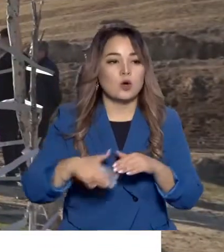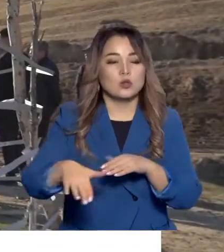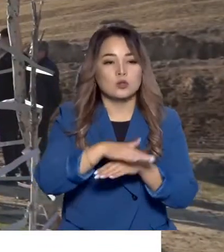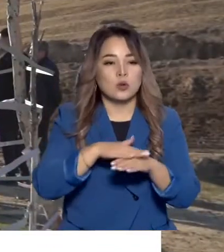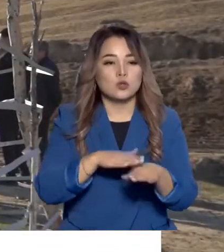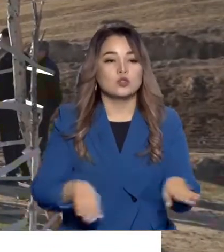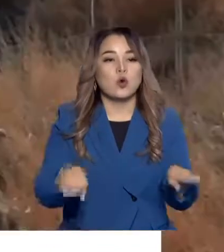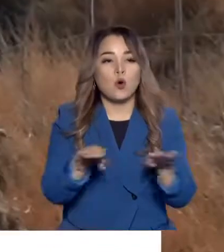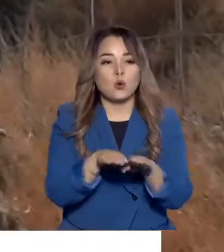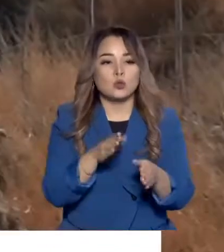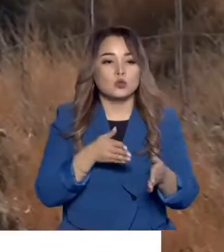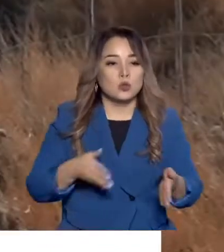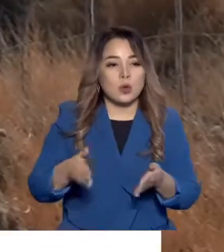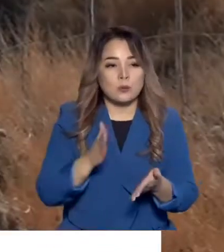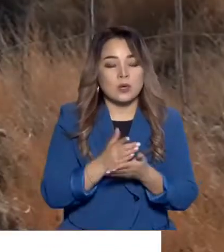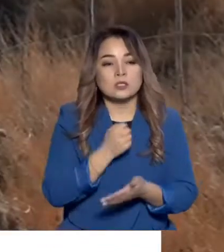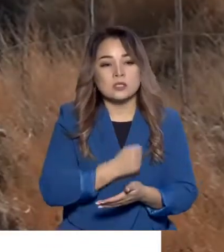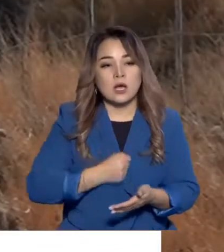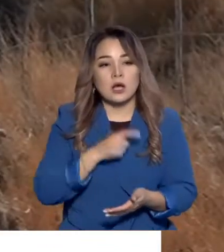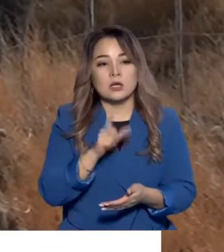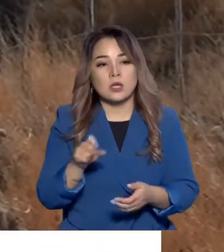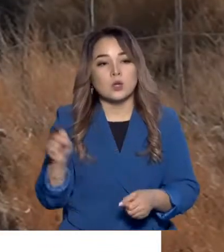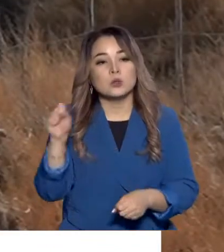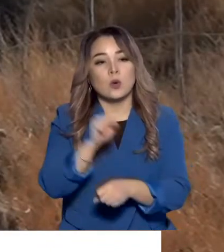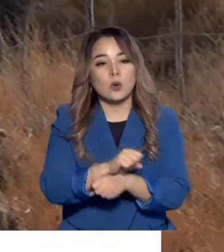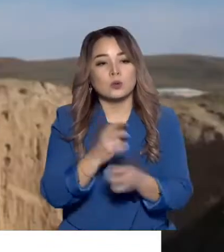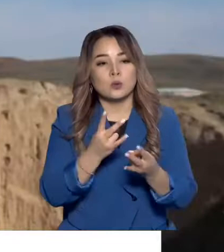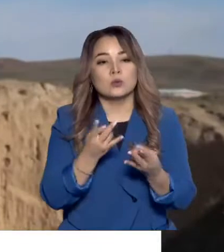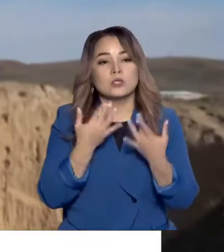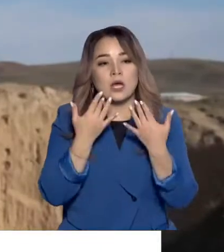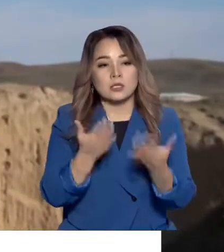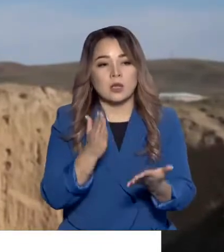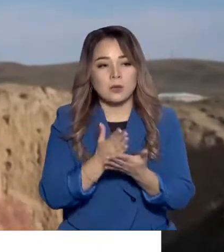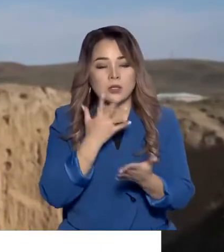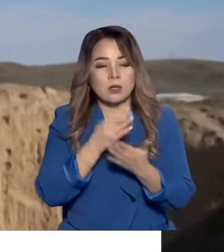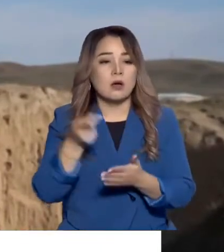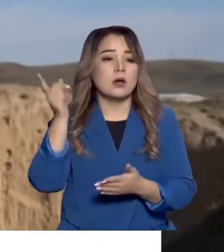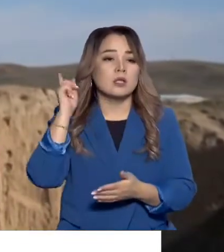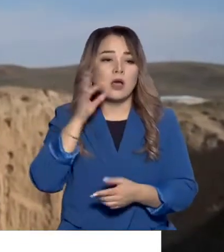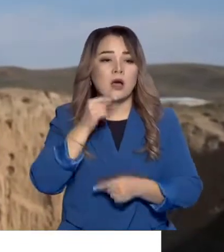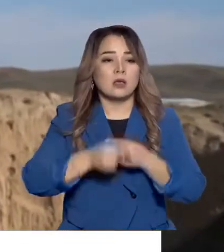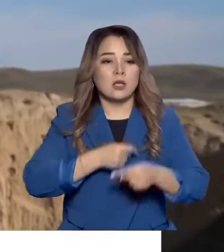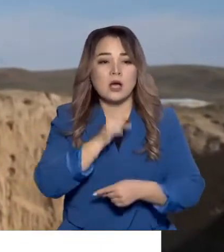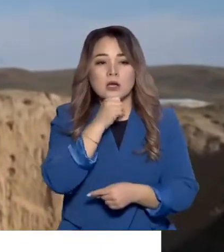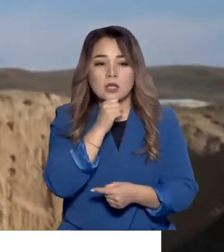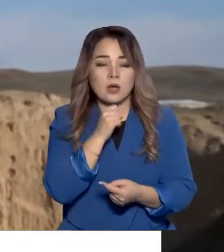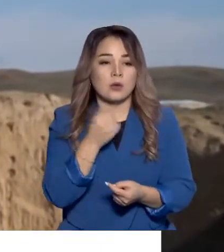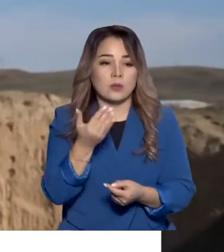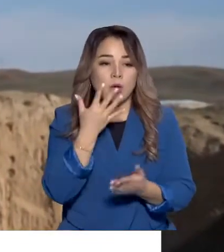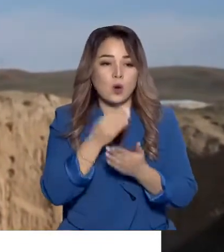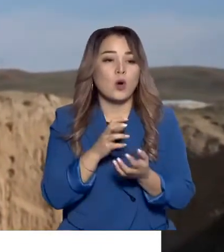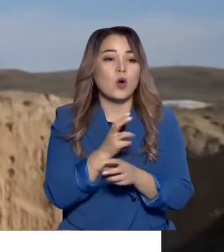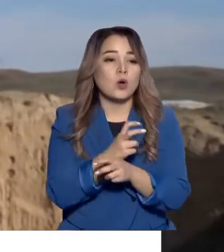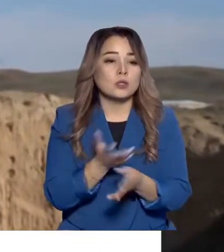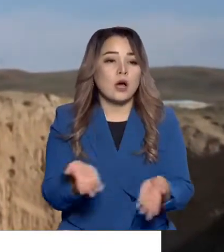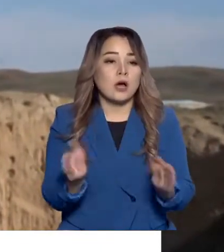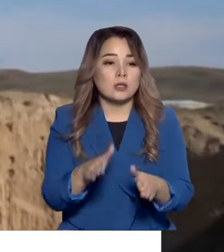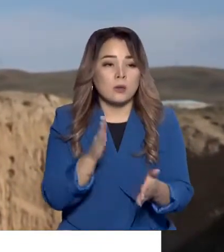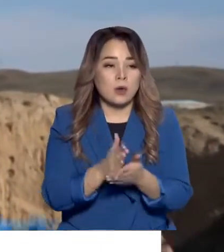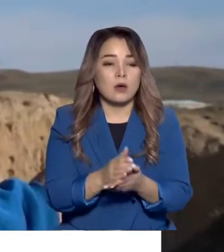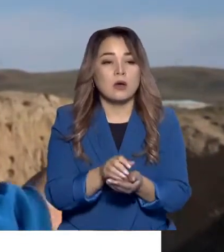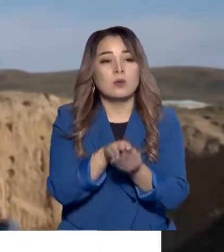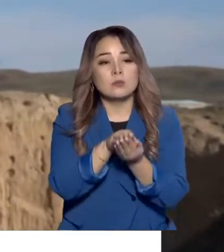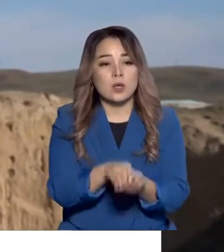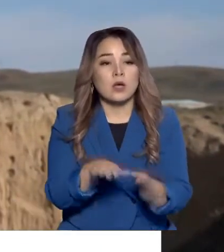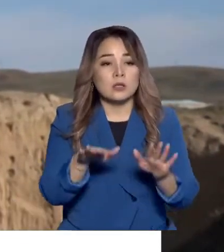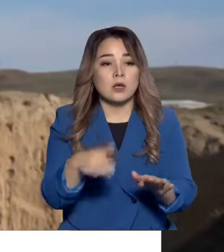bitip tastadı. Aşıngan jırt münday bassızlıktı toqtatuvdı sırap otur. Bul jerde atabamızdın süyekteri bar. Aylı şıkanday ne alğan mura